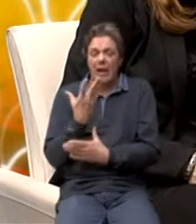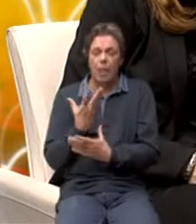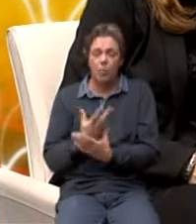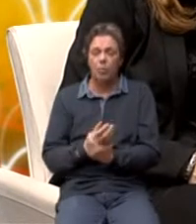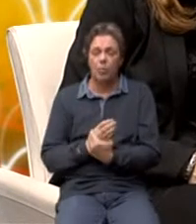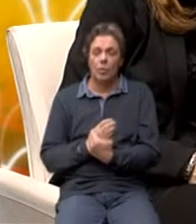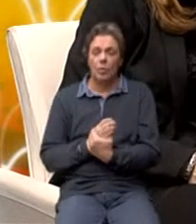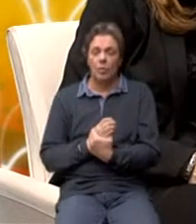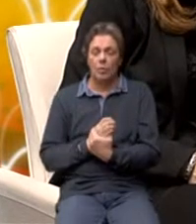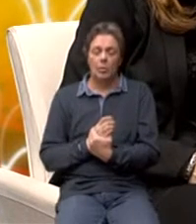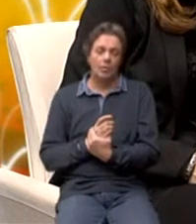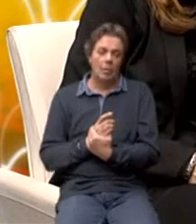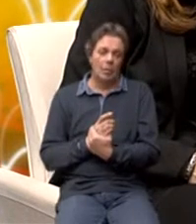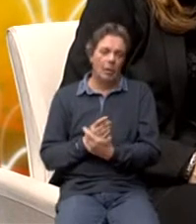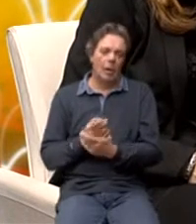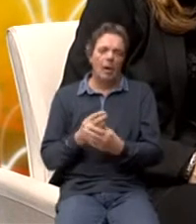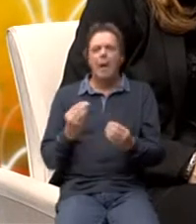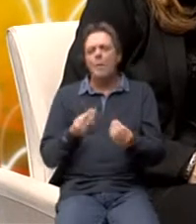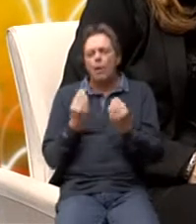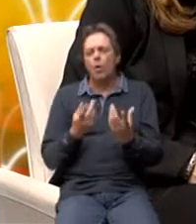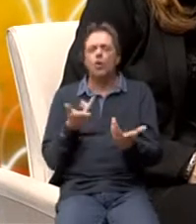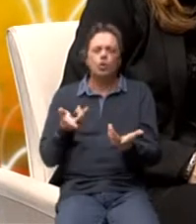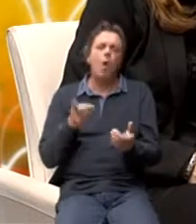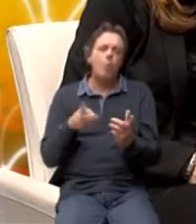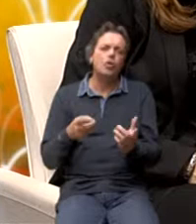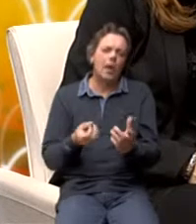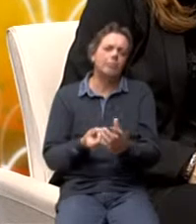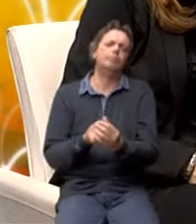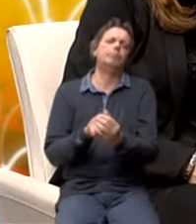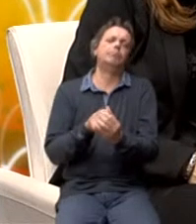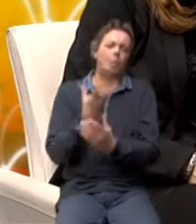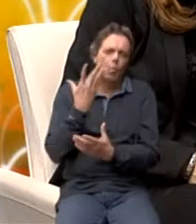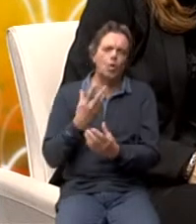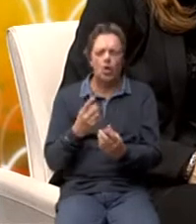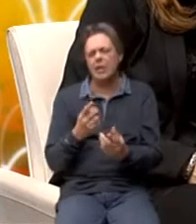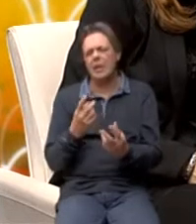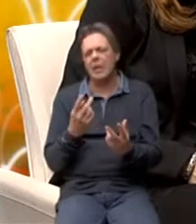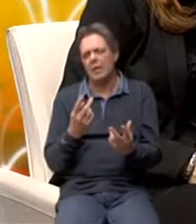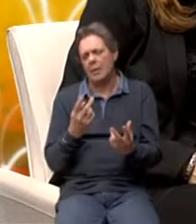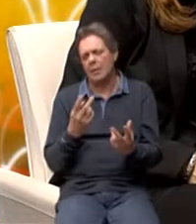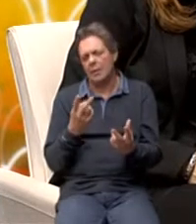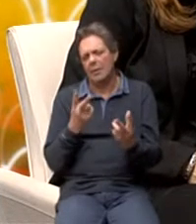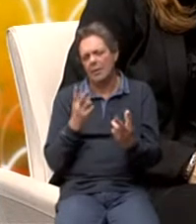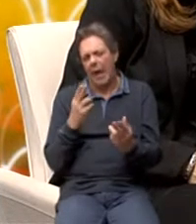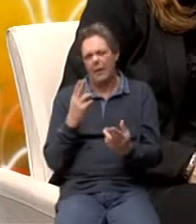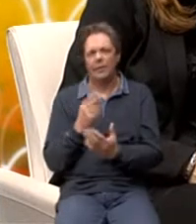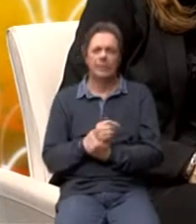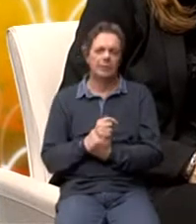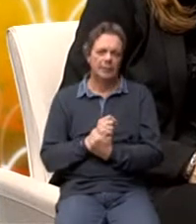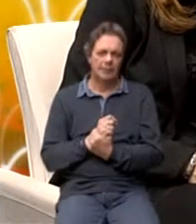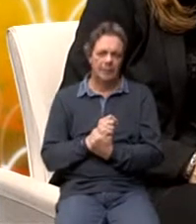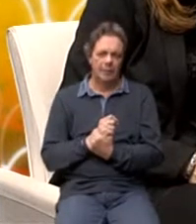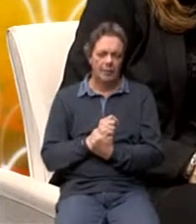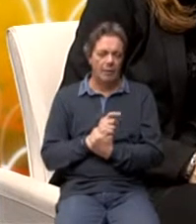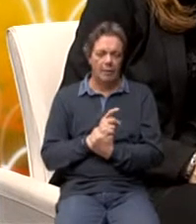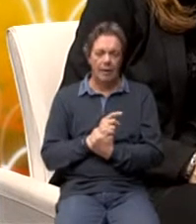slobodnih radikala do transmasnih kiselina i tako dalje, peroksida i tako dalje, koji bi mogli djelovati na štetno